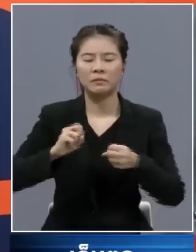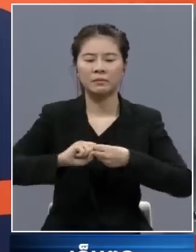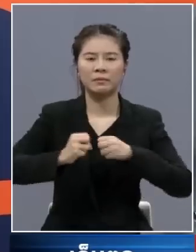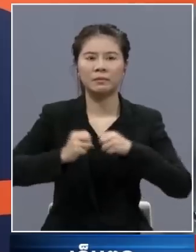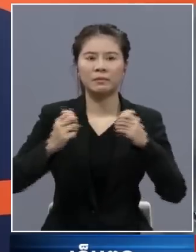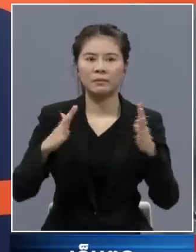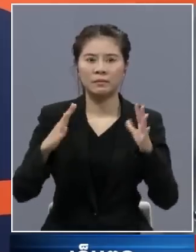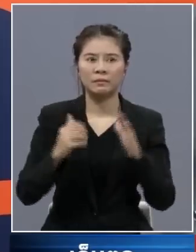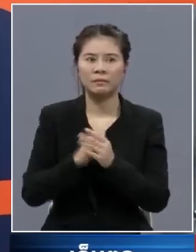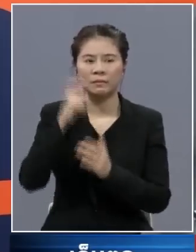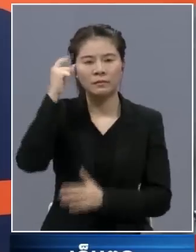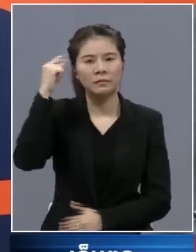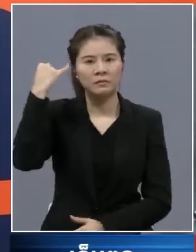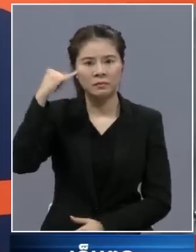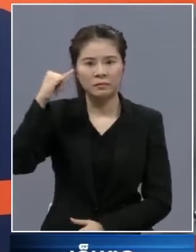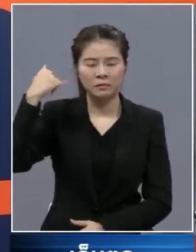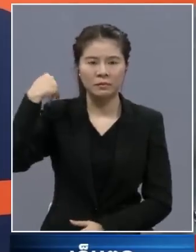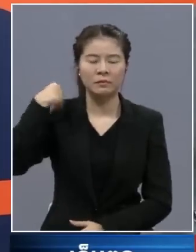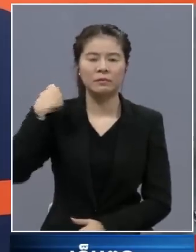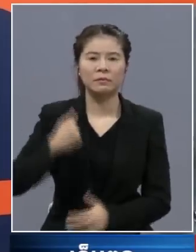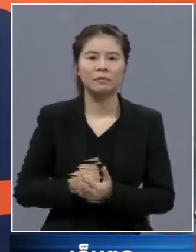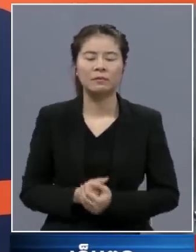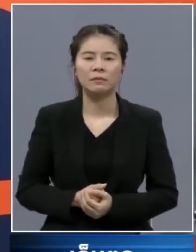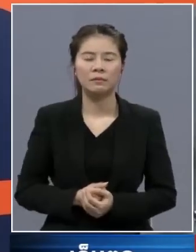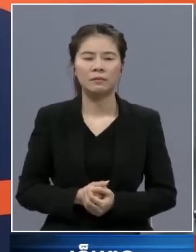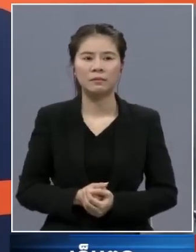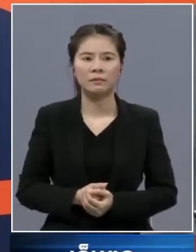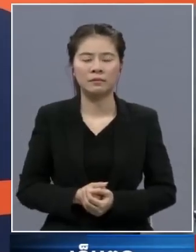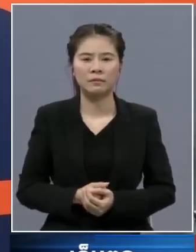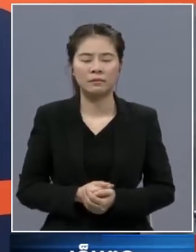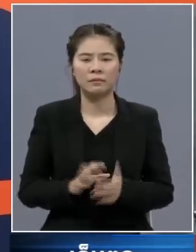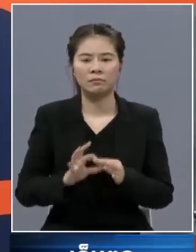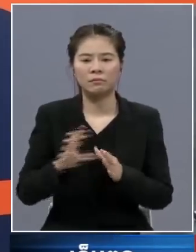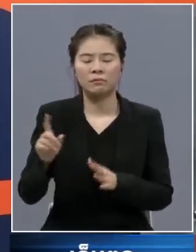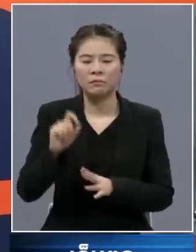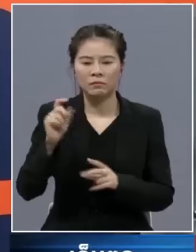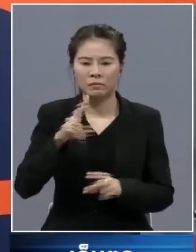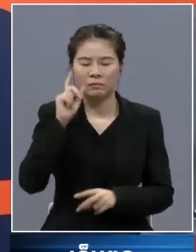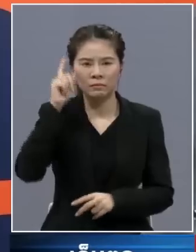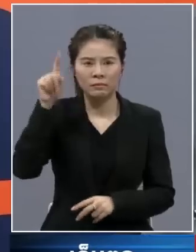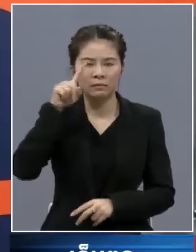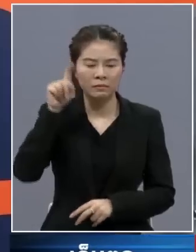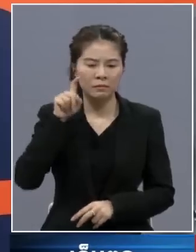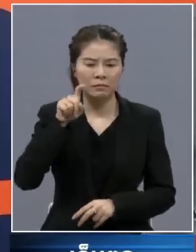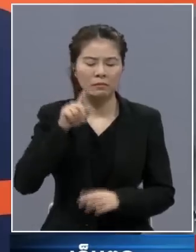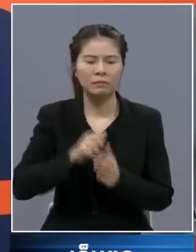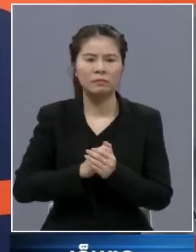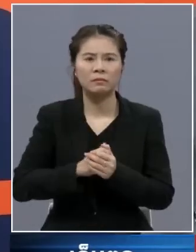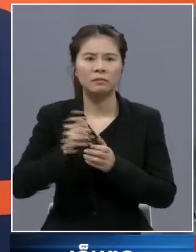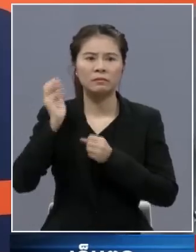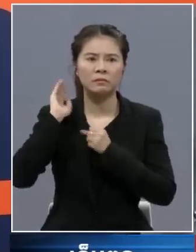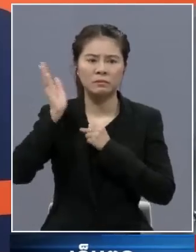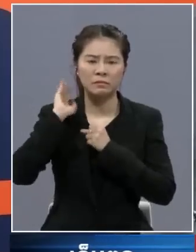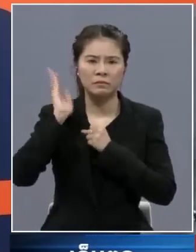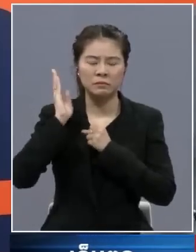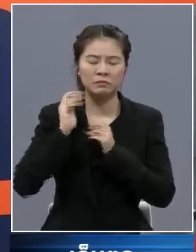ว่ามีความเข้าใจผิดอะไรกันในภาพรวมทีนี้เมื่อถามว่ามันมีการตั้งข้อสังเกตว่าไอ้วันนั้นที่แถลงกันช้าเนี่ยเพราะมีการเ